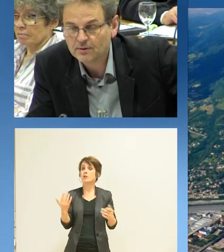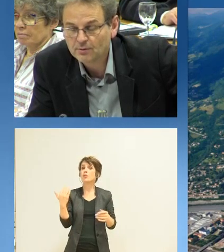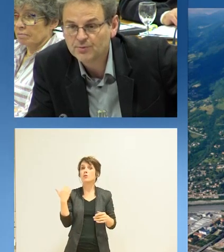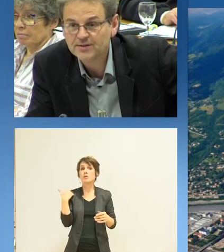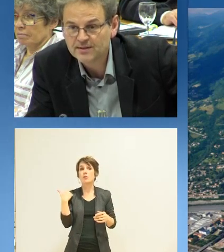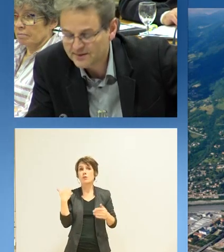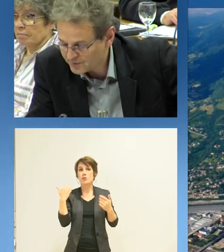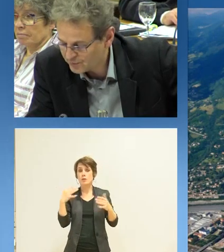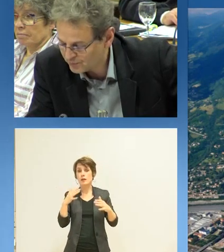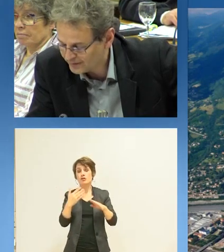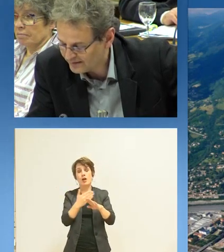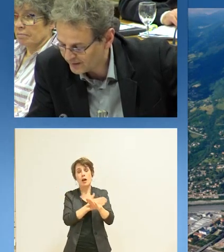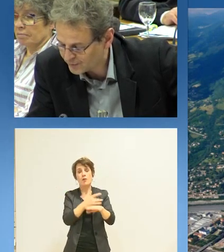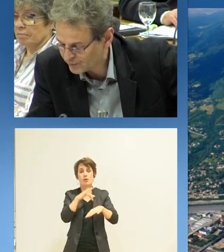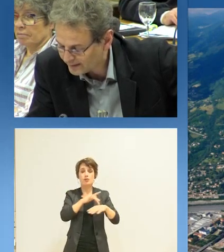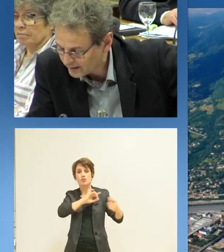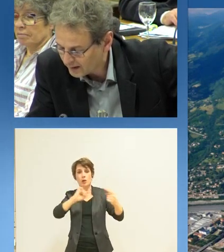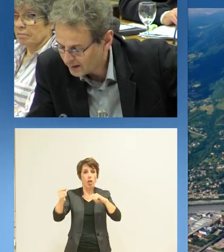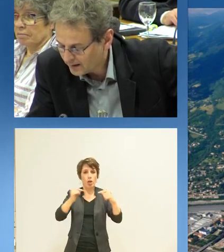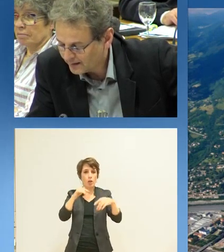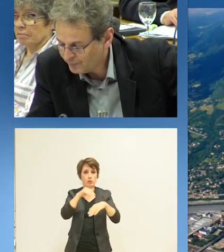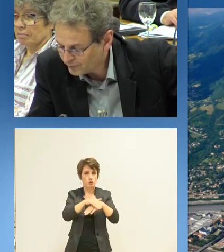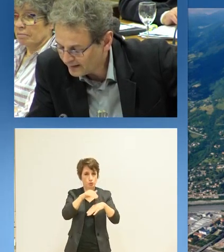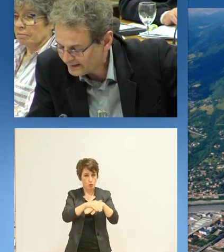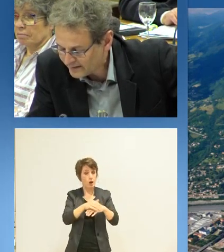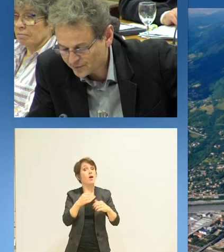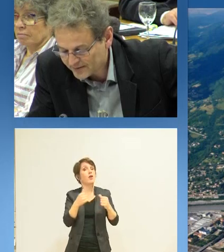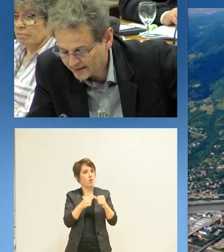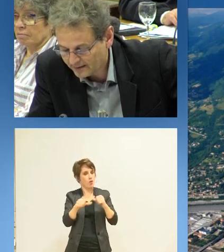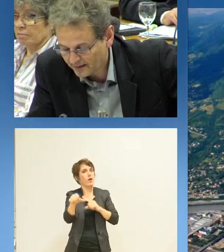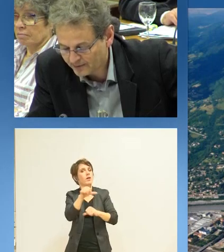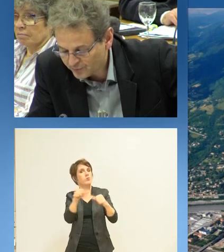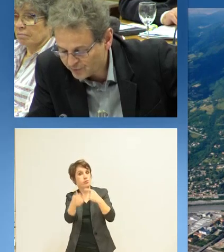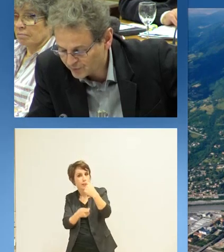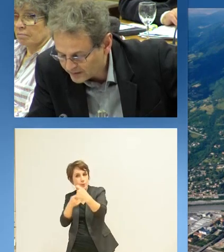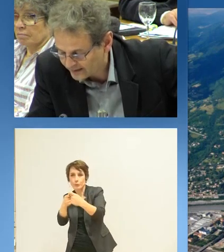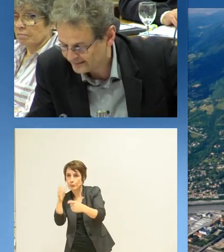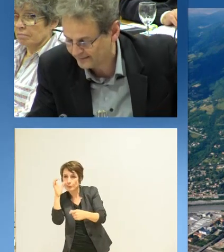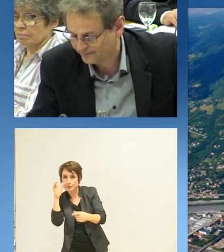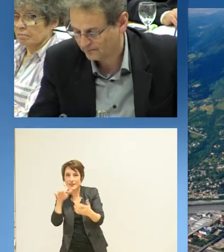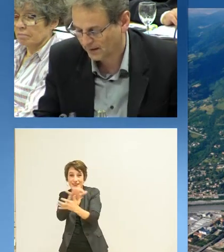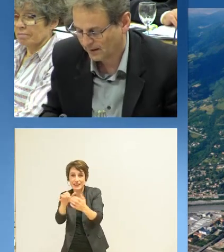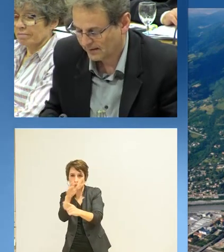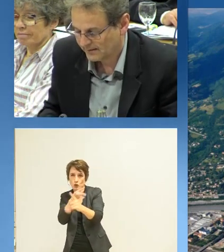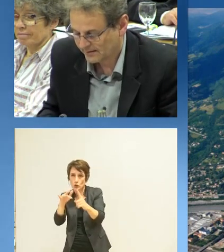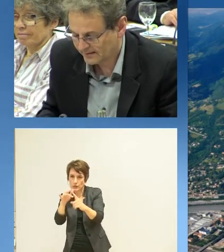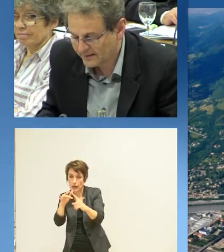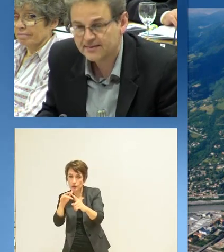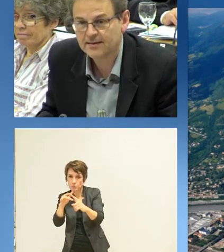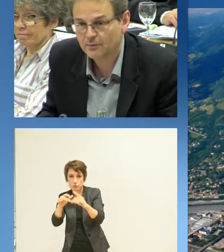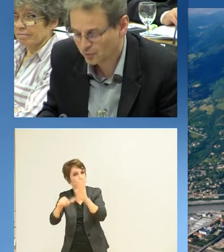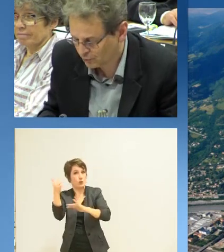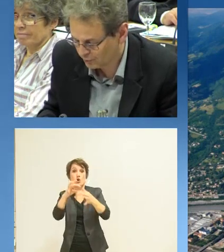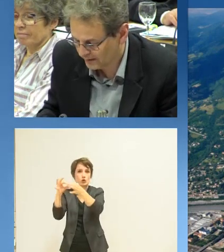l'objet disent des discussions et des débats ce soir répondant à la crise sociale avec plus de solidarité c'est